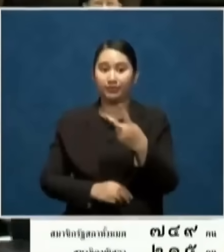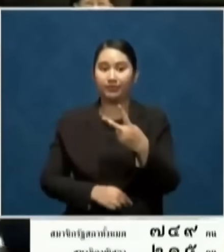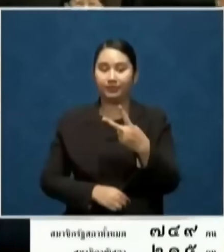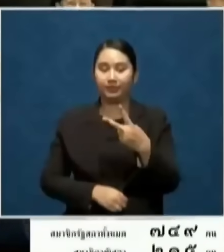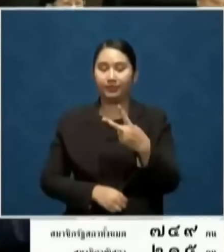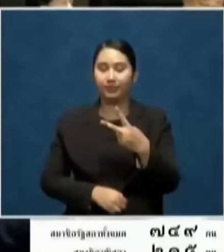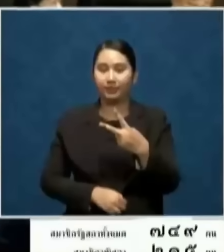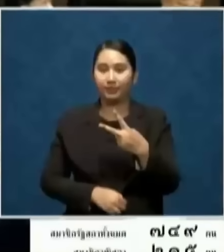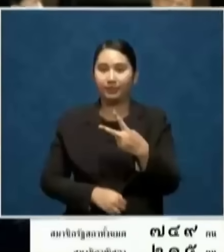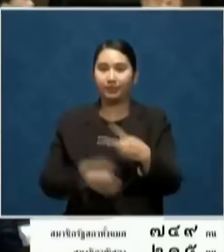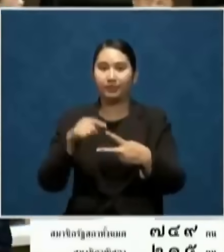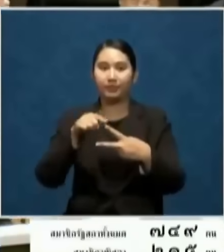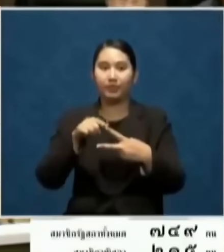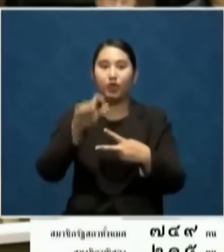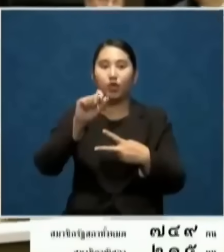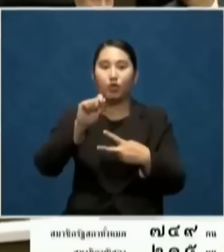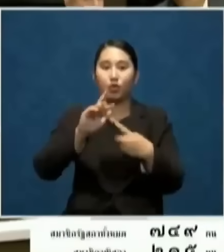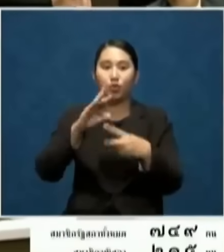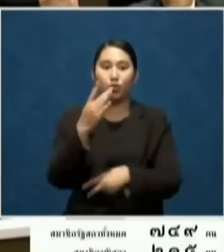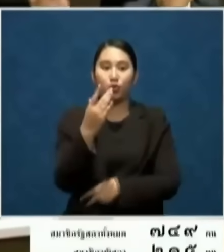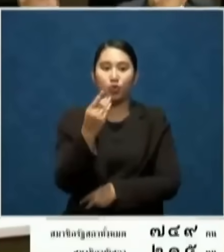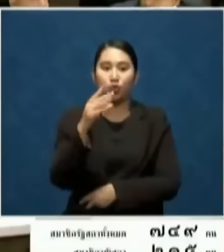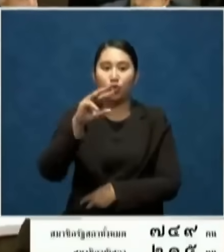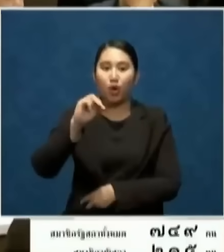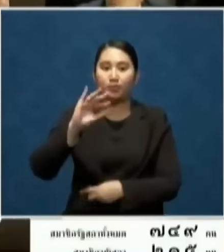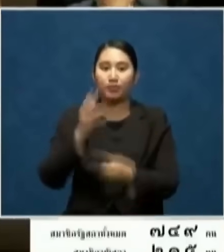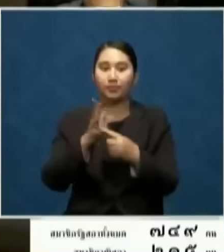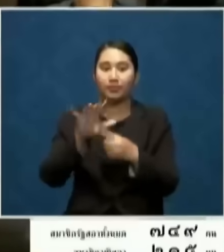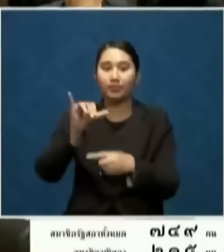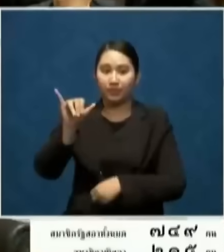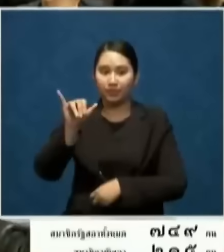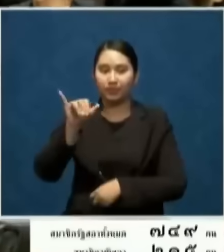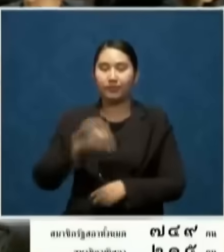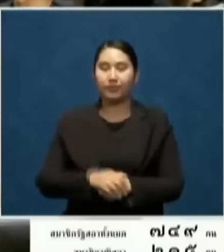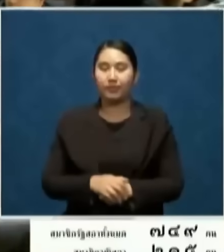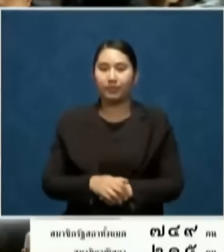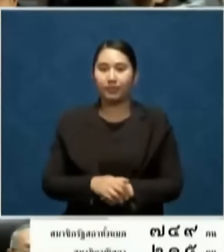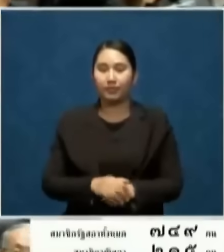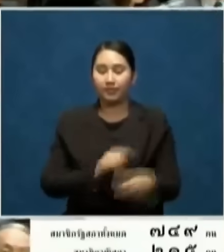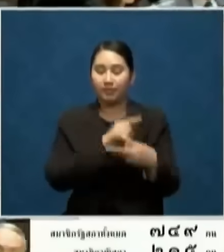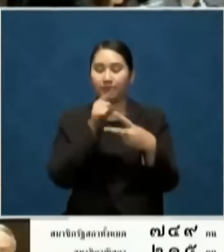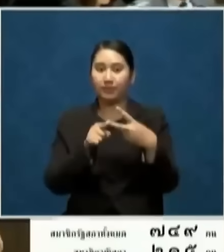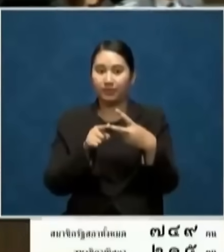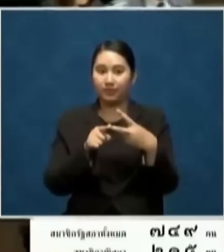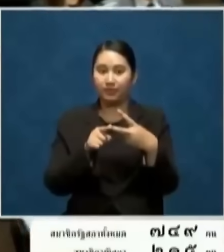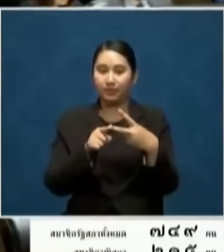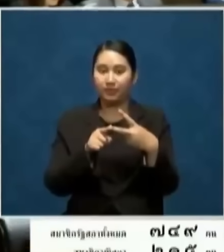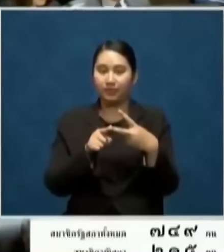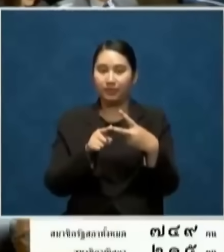งหมดเนี่ย302คนก็ถือว่ามีเสียงรับรองครบนะคะแล้วก็ไม่มีการเสนอชื่อบุคคลอื่นแล้วก็ในเว